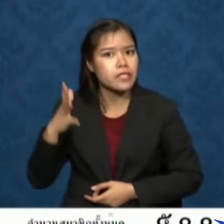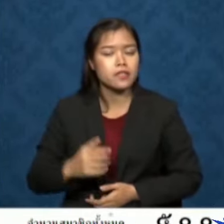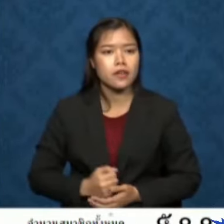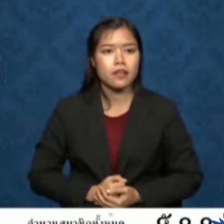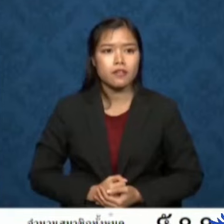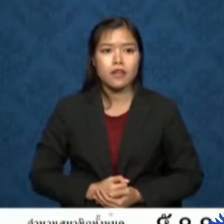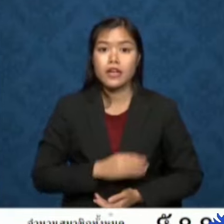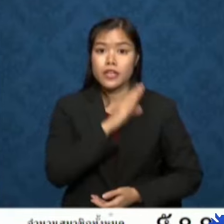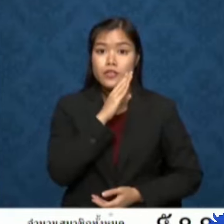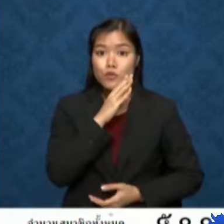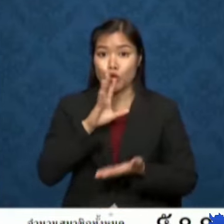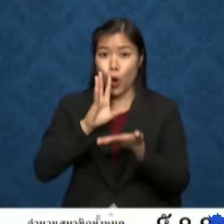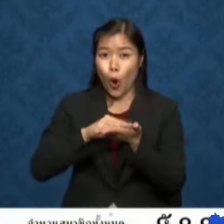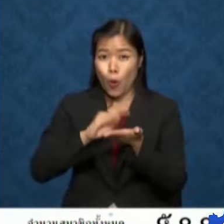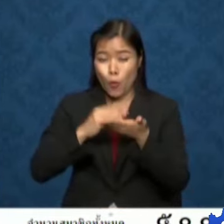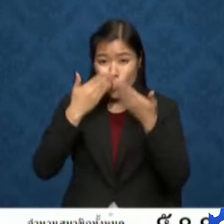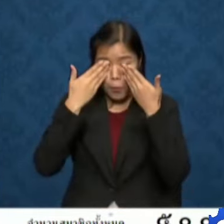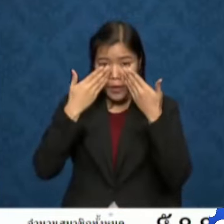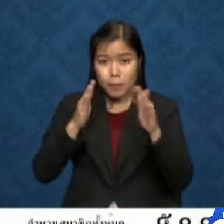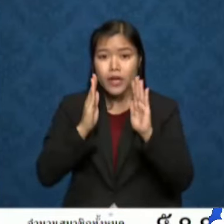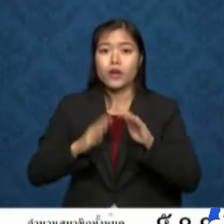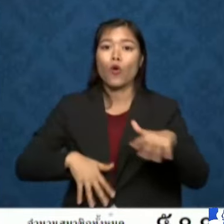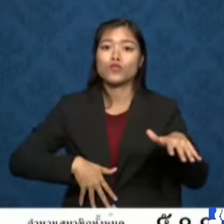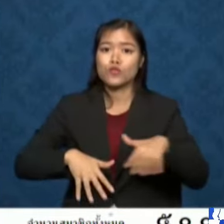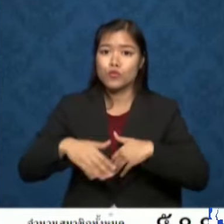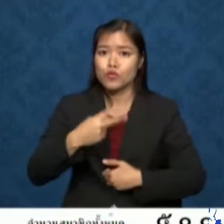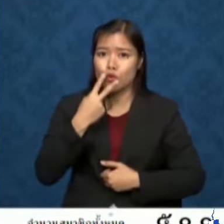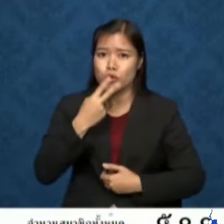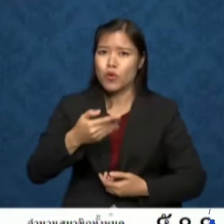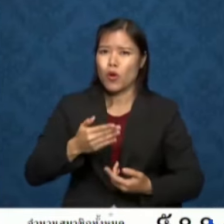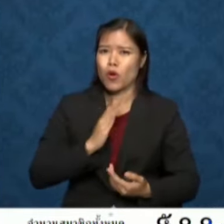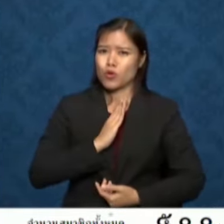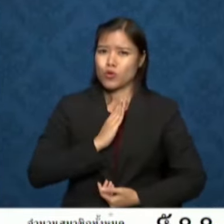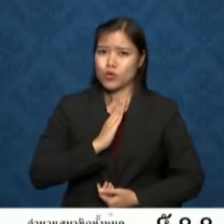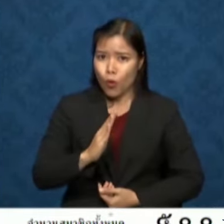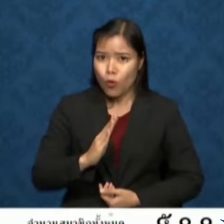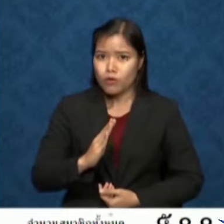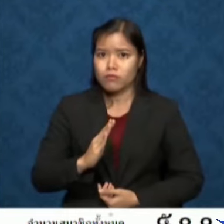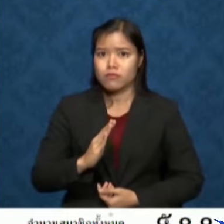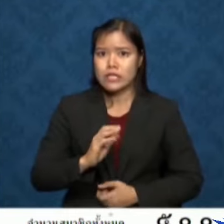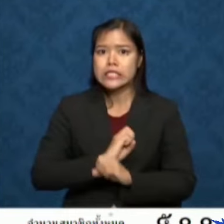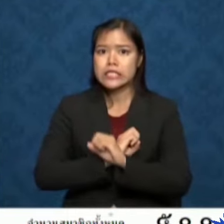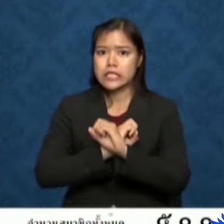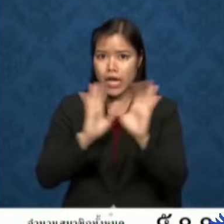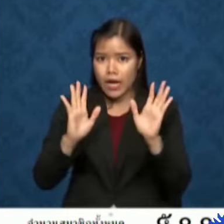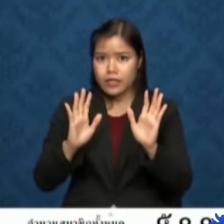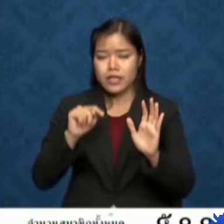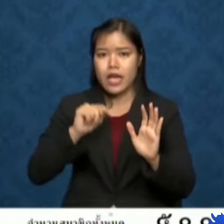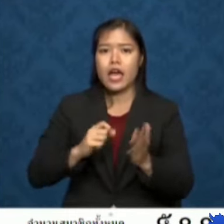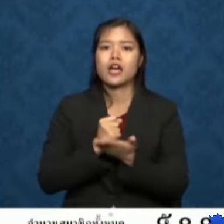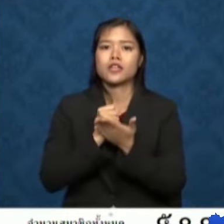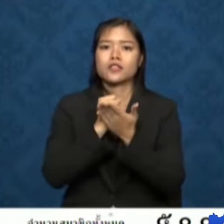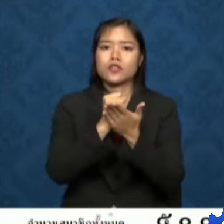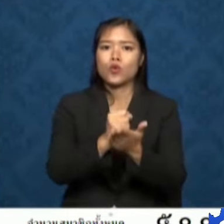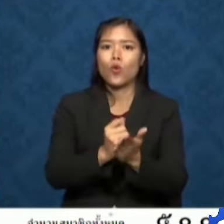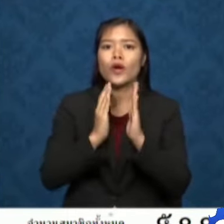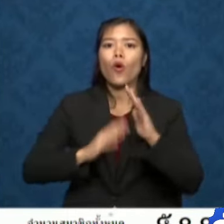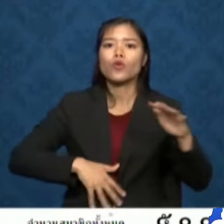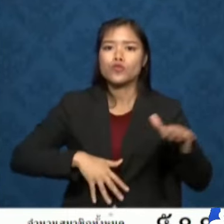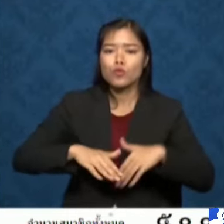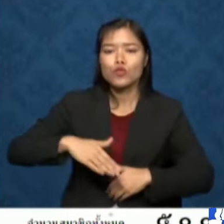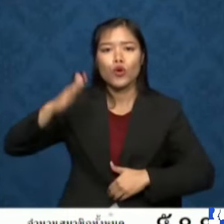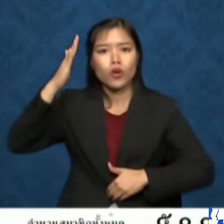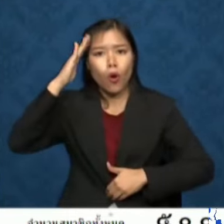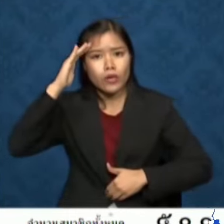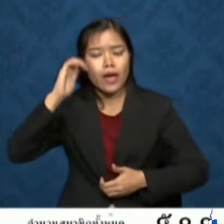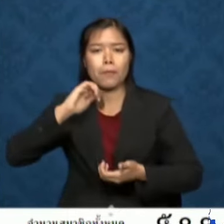เผยข้อมูลต่อสาธารณะอย่างตรงไปตรงมาและความโปร่งใสเท่านั้นครับท่านประธานที่จะสามารถปฏิสังขรความสัมพันธ์ที่ดีระหว่าง